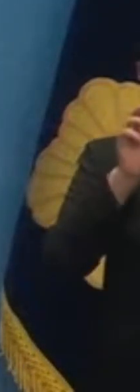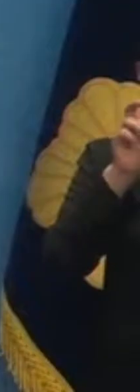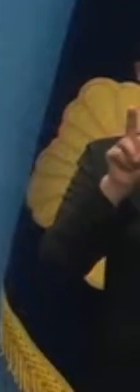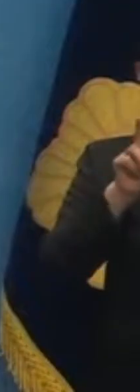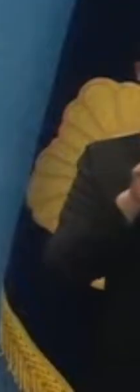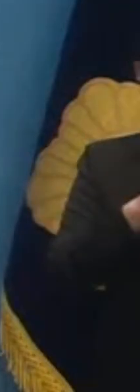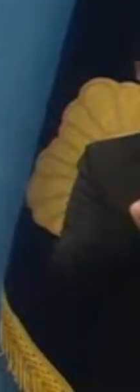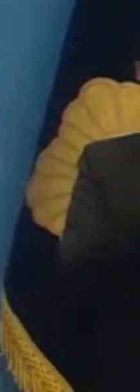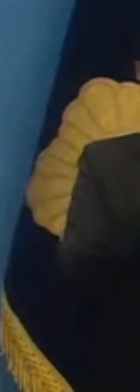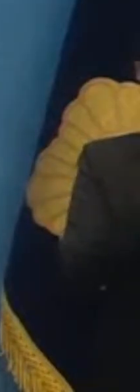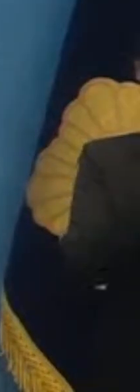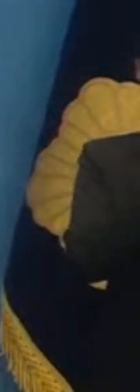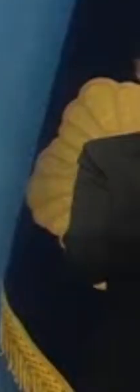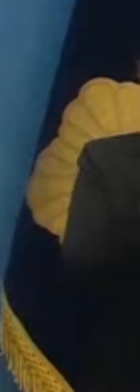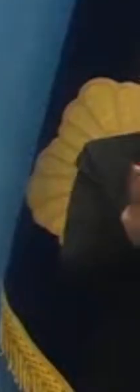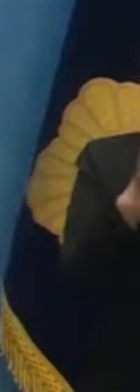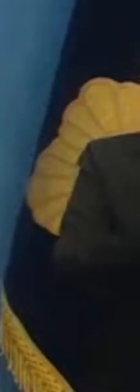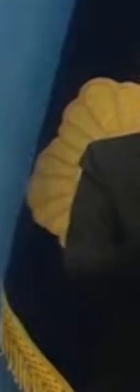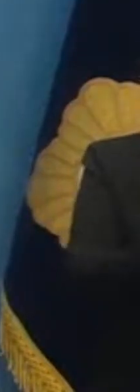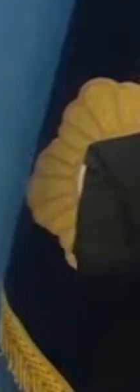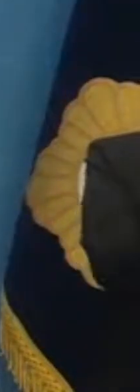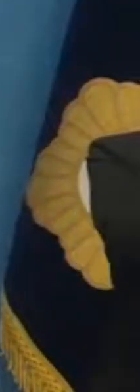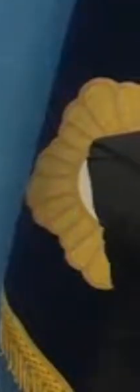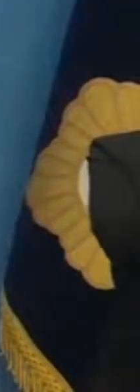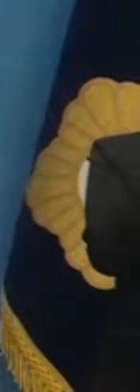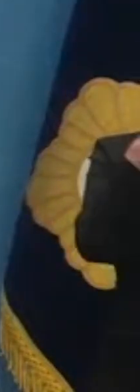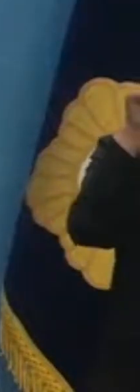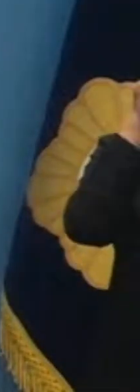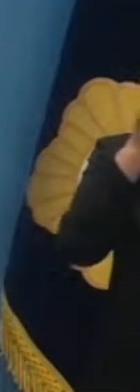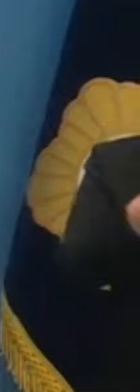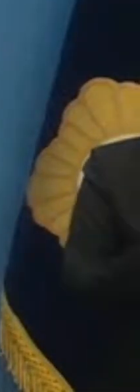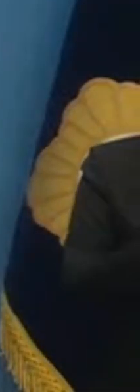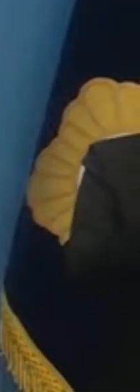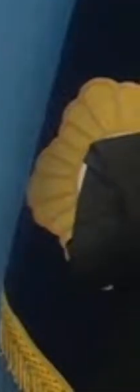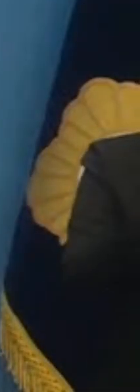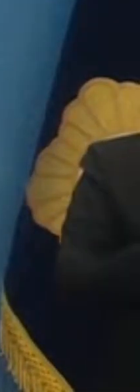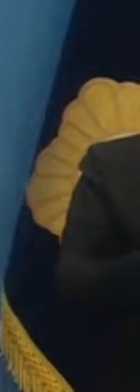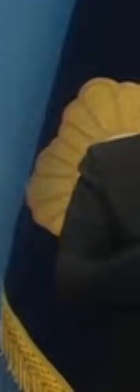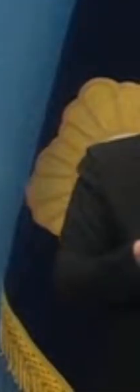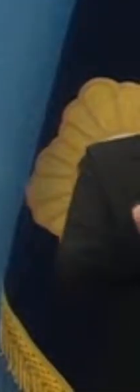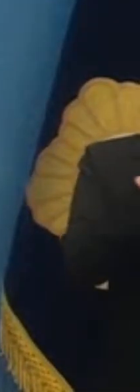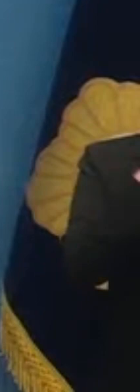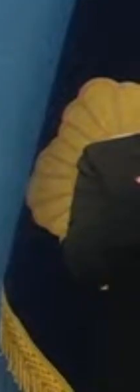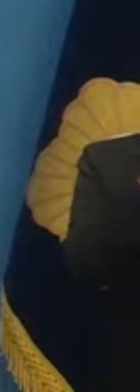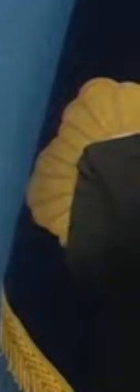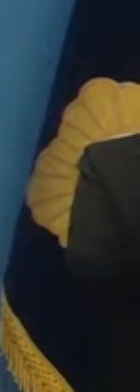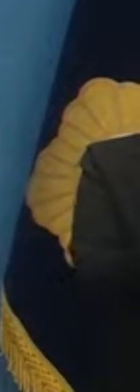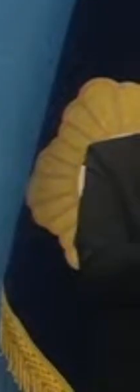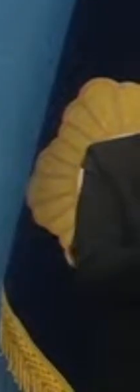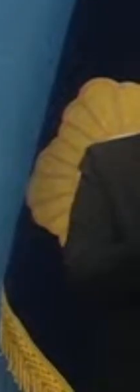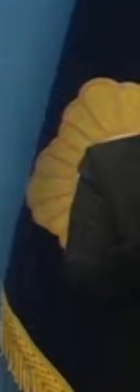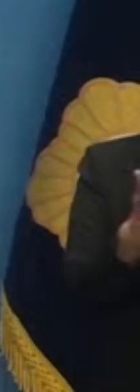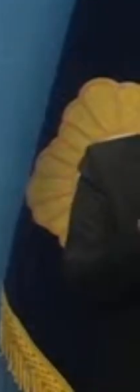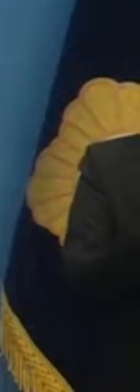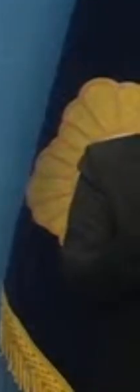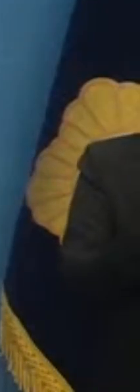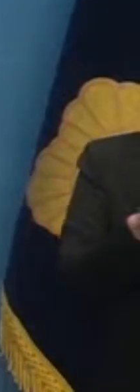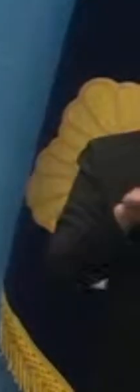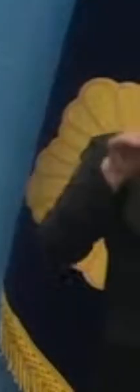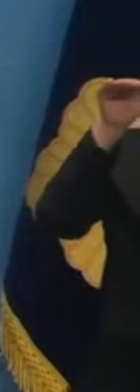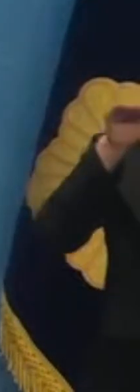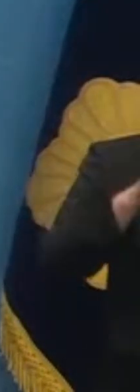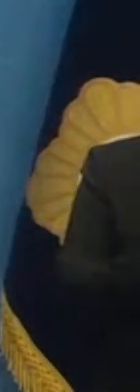인용 보도한 반면 이재명 후보와 이준석 후보의 발언은 각각 14차례만 보도하여 현저히 불균형을